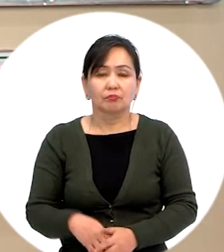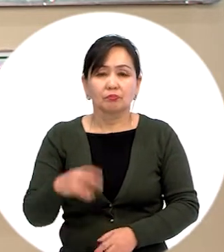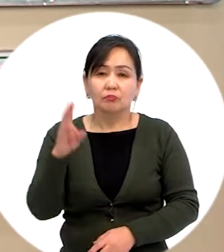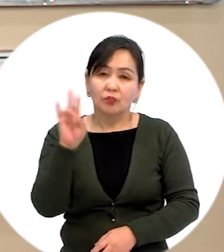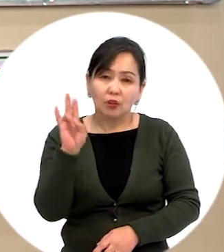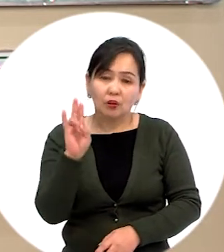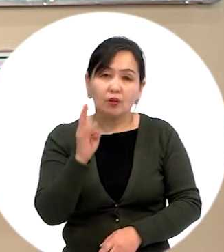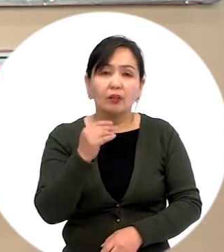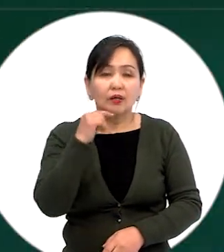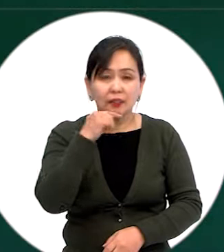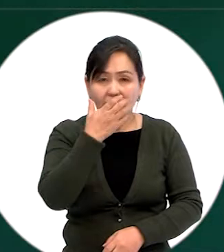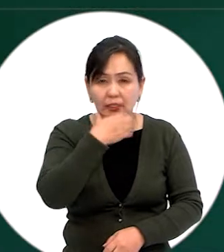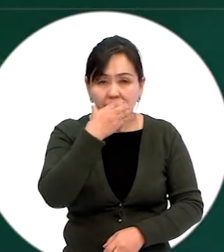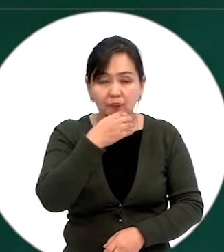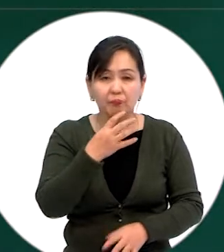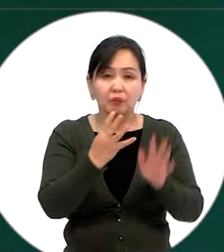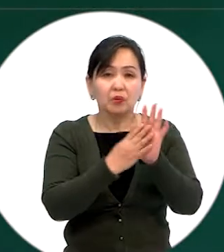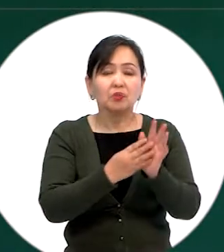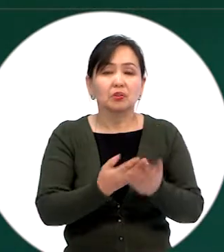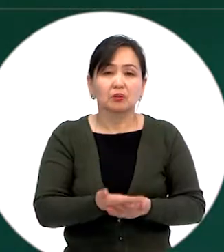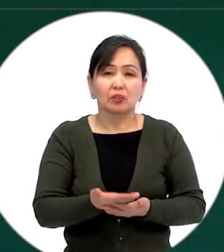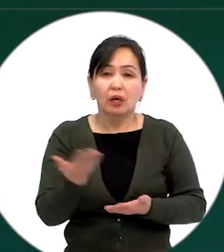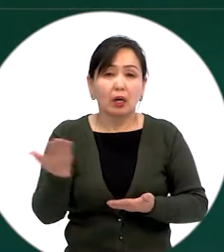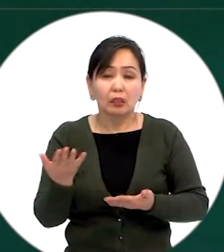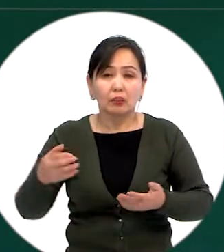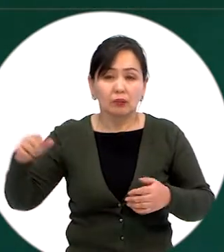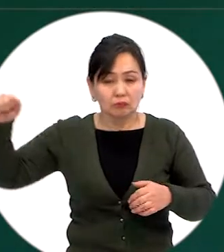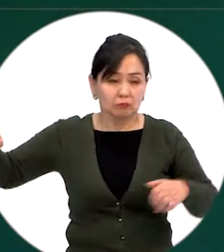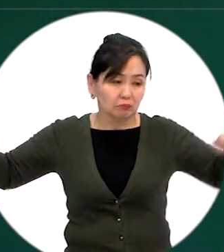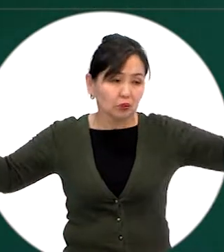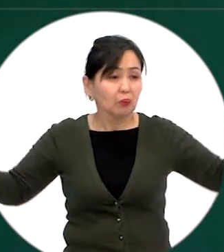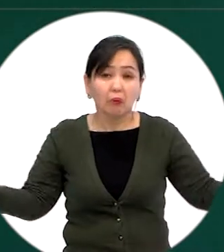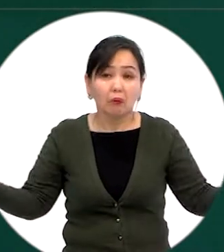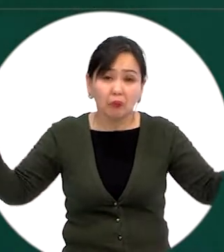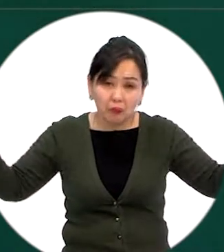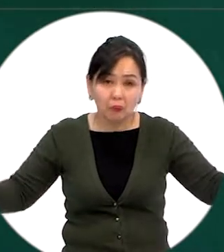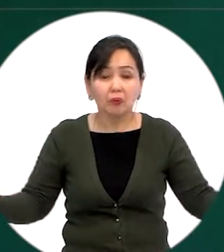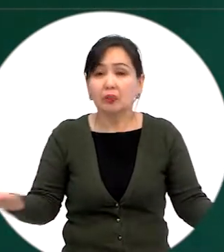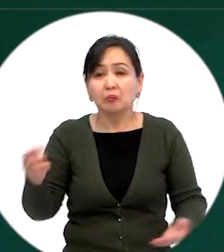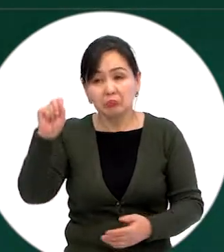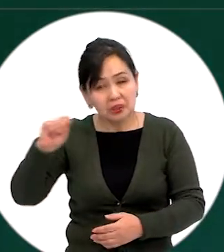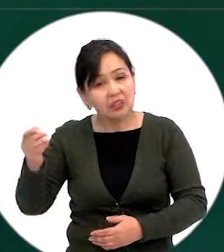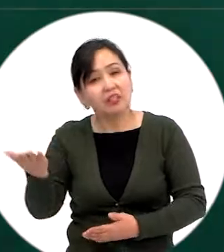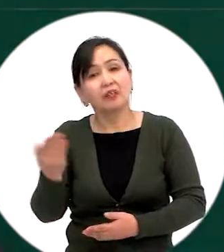За, ногоо алим. 9 дугаартай. Аль сагс руу орох уу? Бичээрэй.